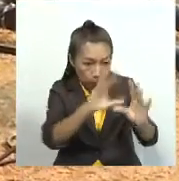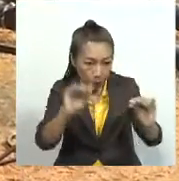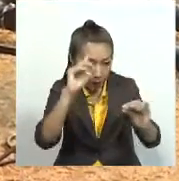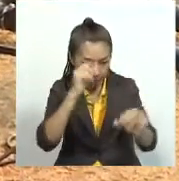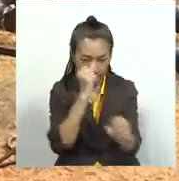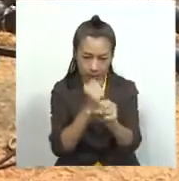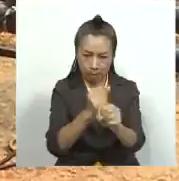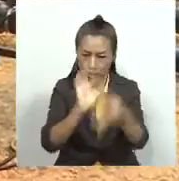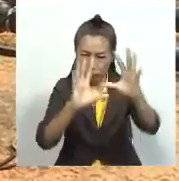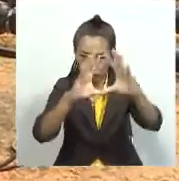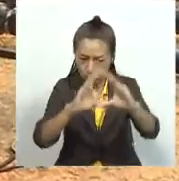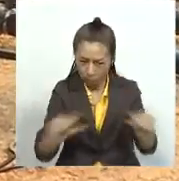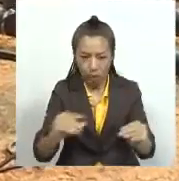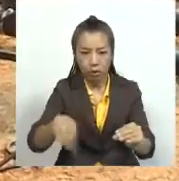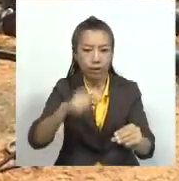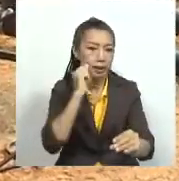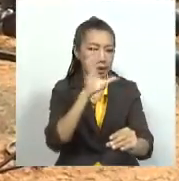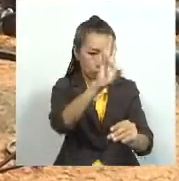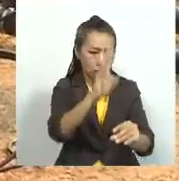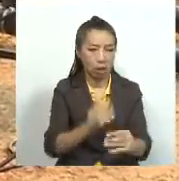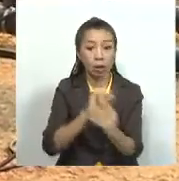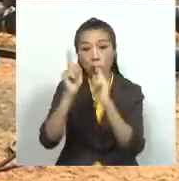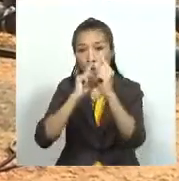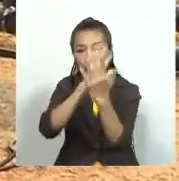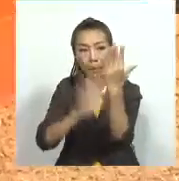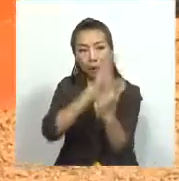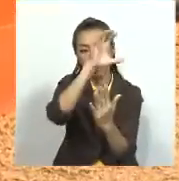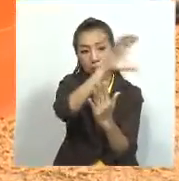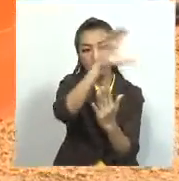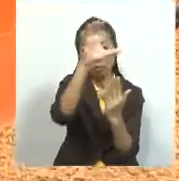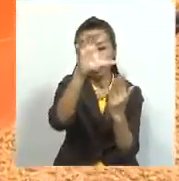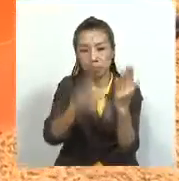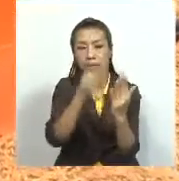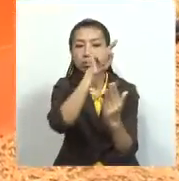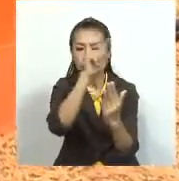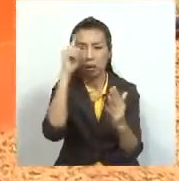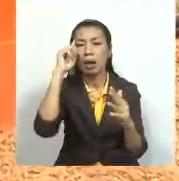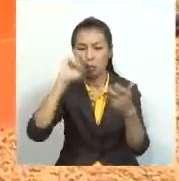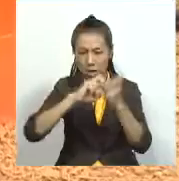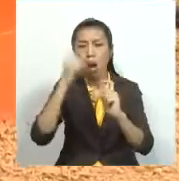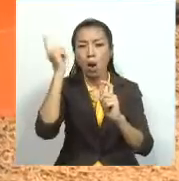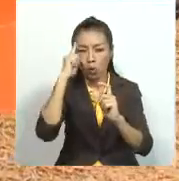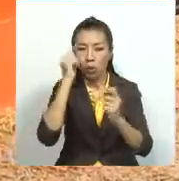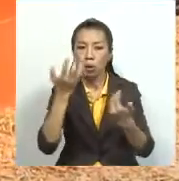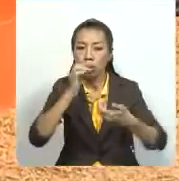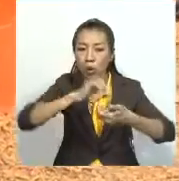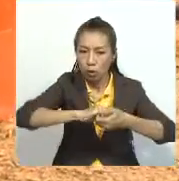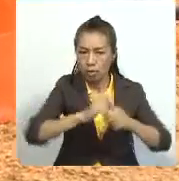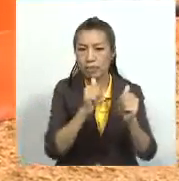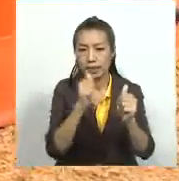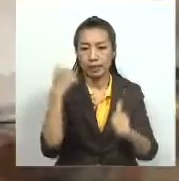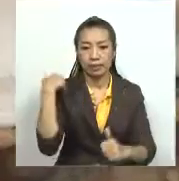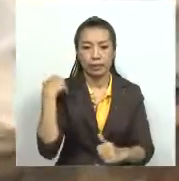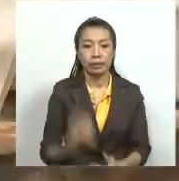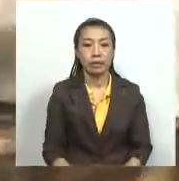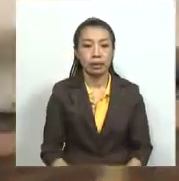อนภายใน7วันพร้อมทั้งประสานความร่วมมือกับประเทศเพื่อนบ้านซึ่งมีความเข้าใจปัญหาและสานสัมพันธ์ที่ดีต่อกันนอกจ